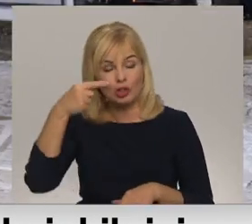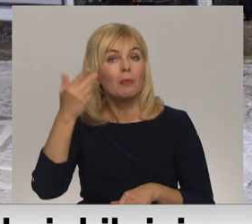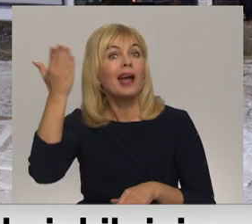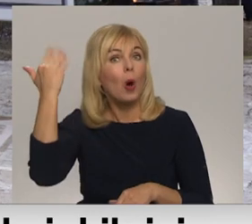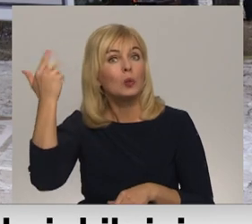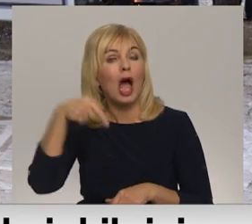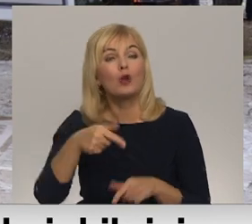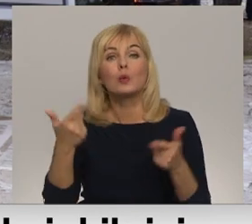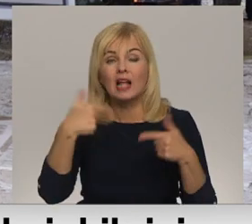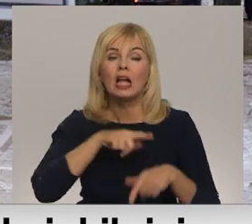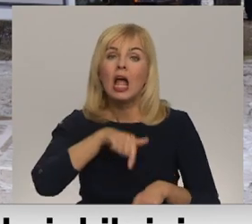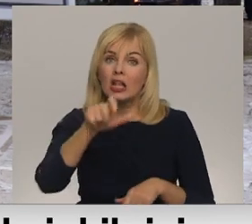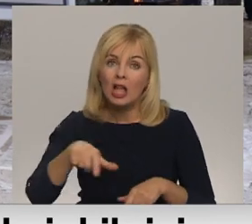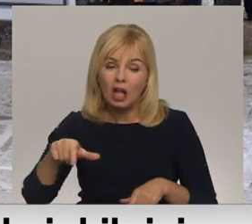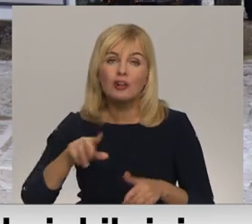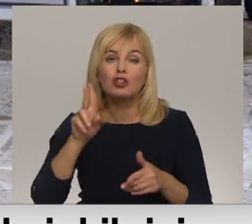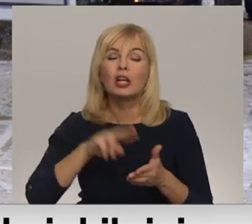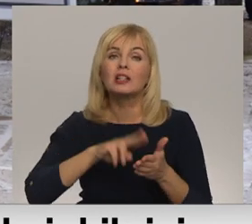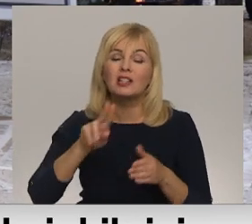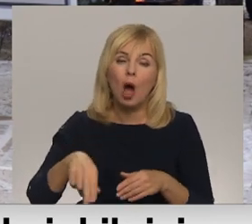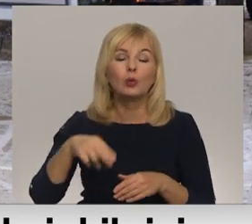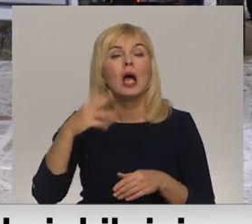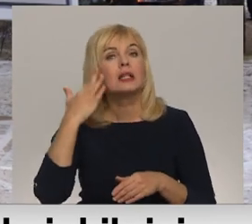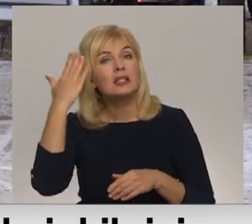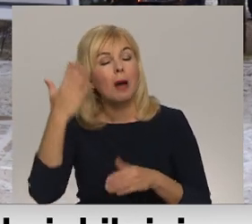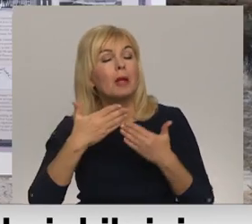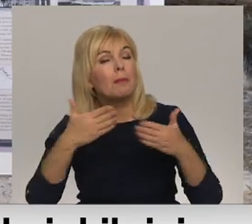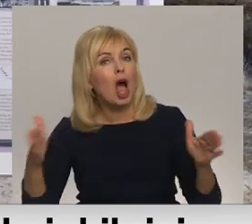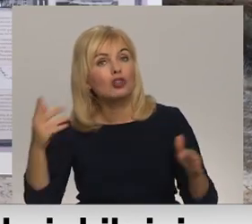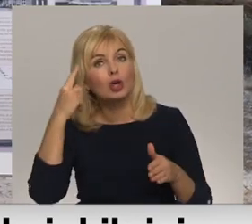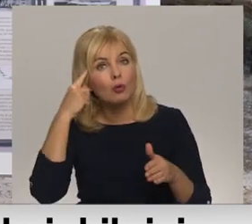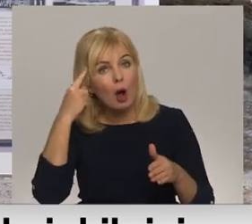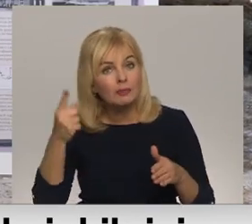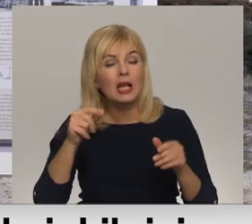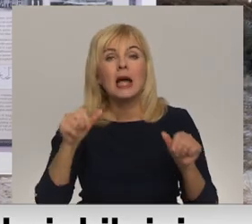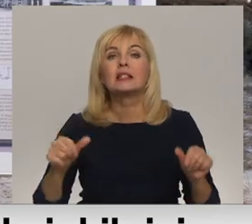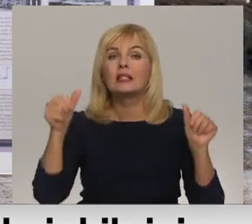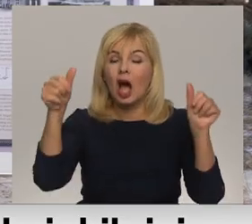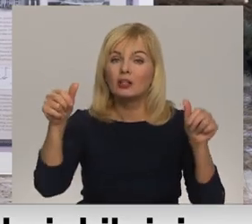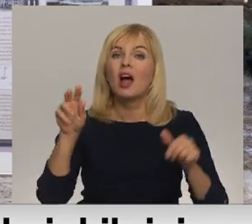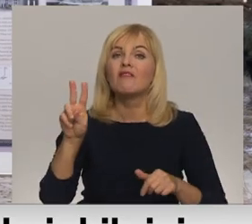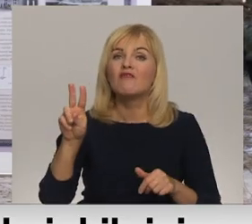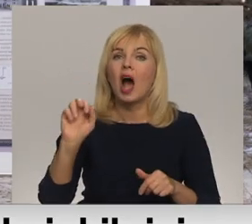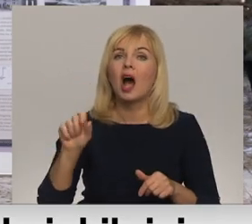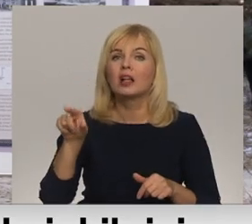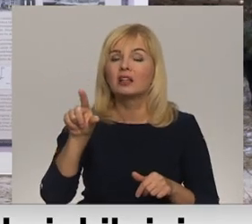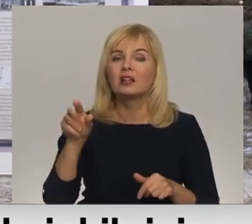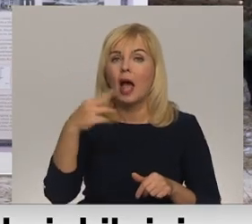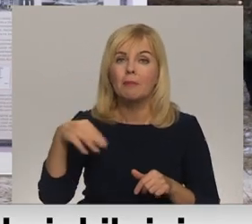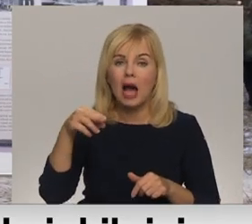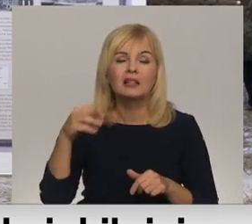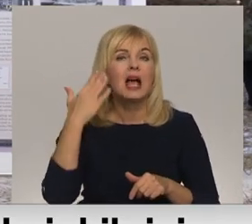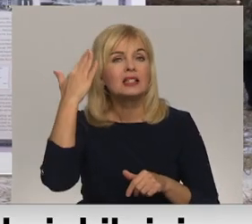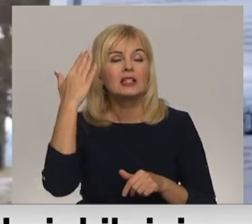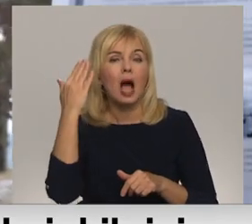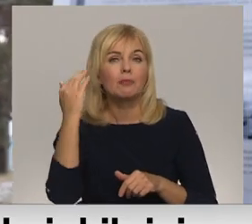laikos. Latviešiem vajag uzdrīkstēties sapņot un domāt plašāk, tāpēc informatīvais stends Krišjānim Valdemāram veidots kā sapņu būras,